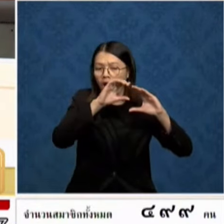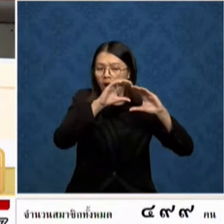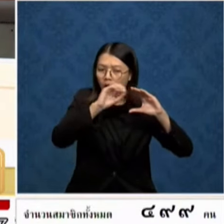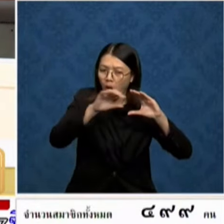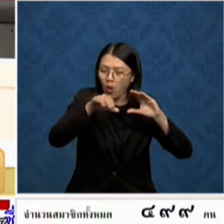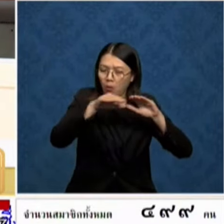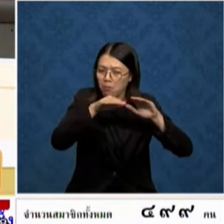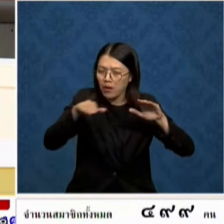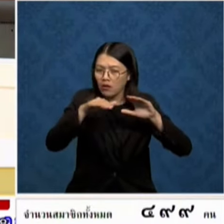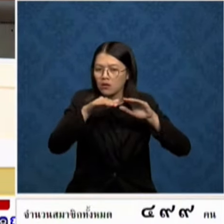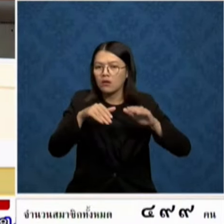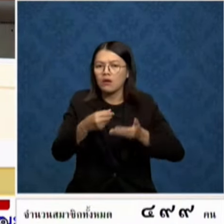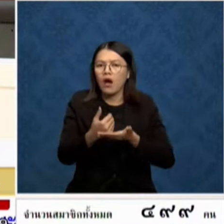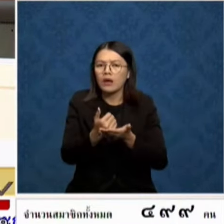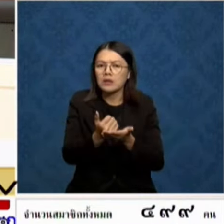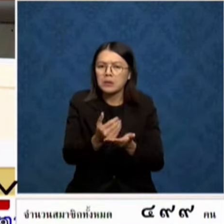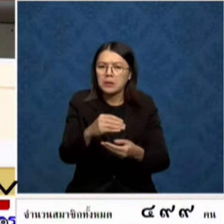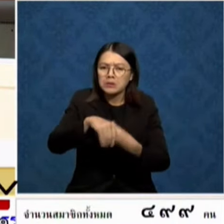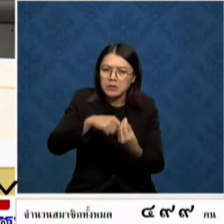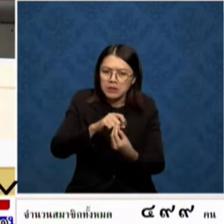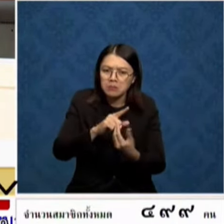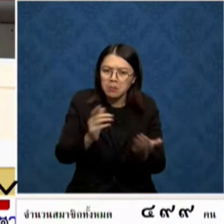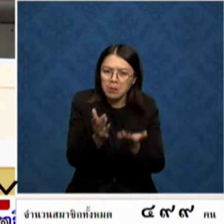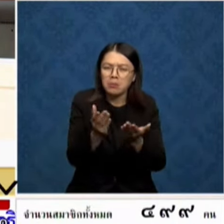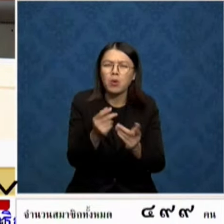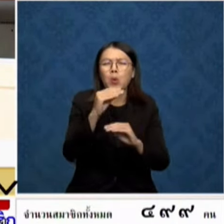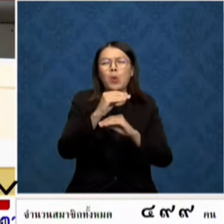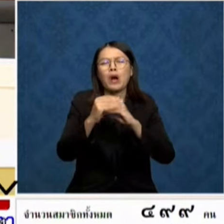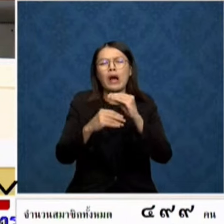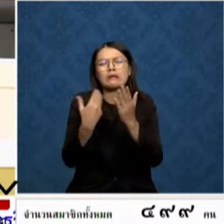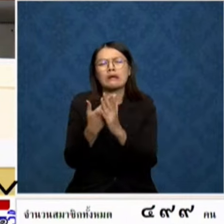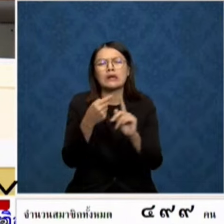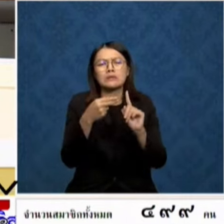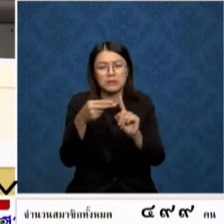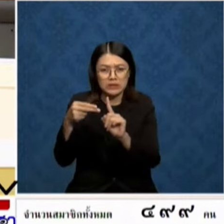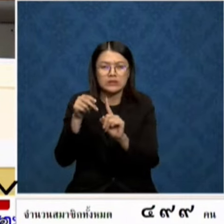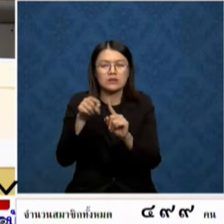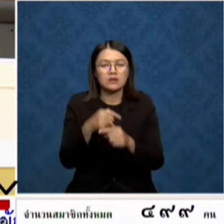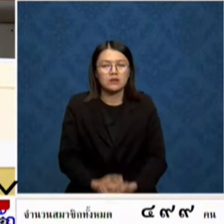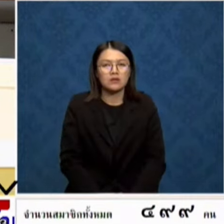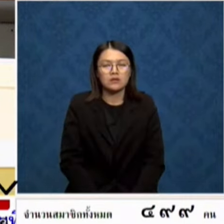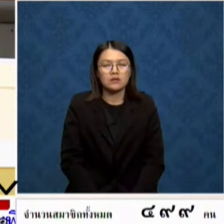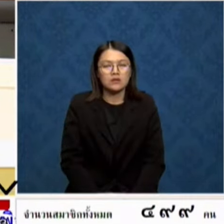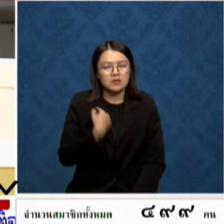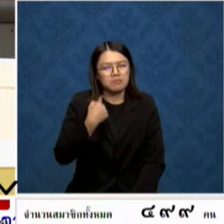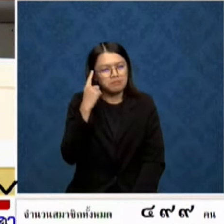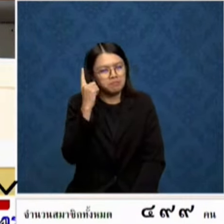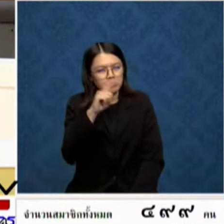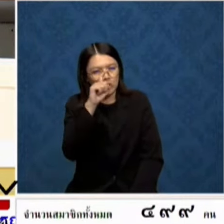บอกในมุมการเมืองผมก็มีคือถ้าทำกันแบบนี้เนี่ยแกกังวลว่าในอนาคตในการห